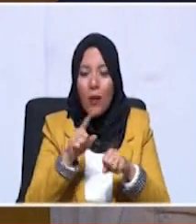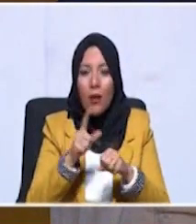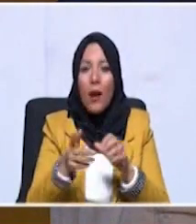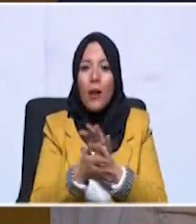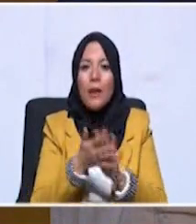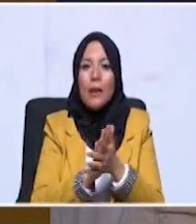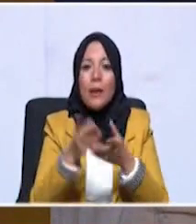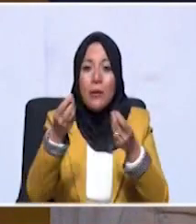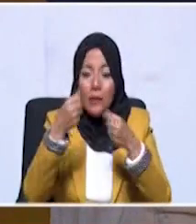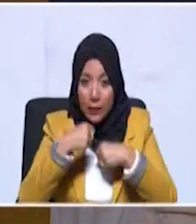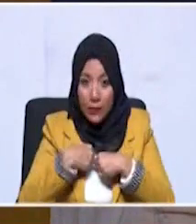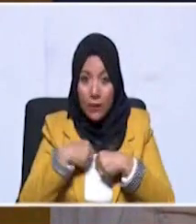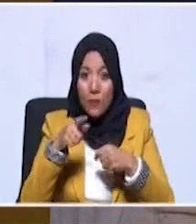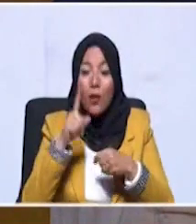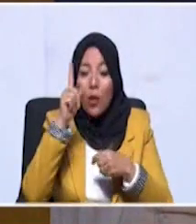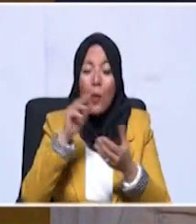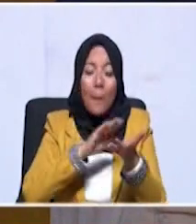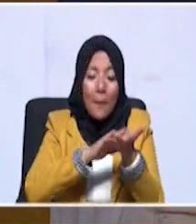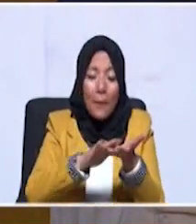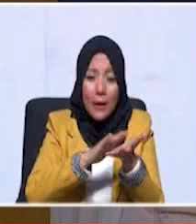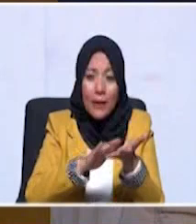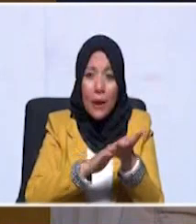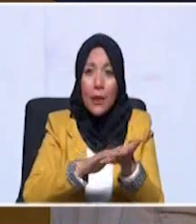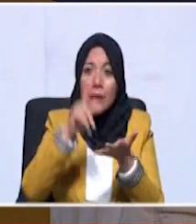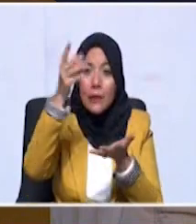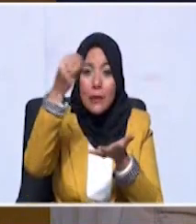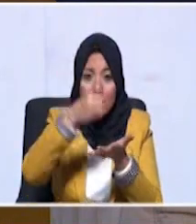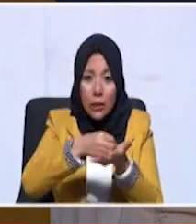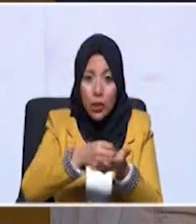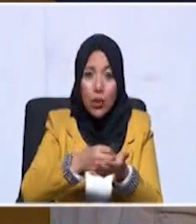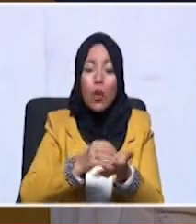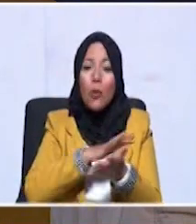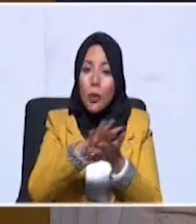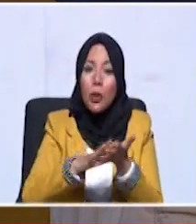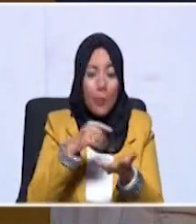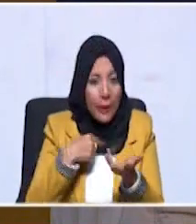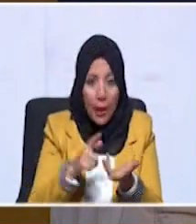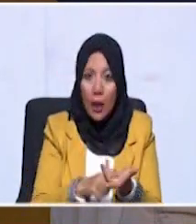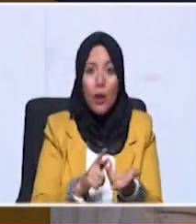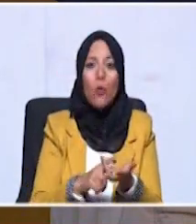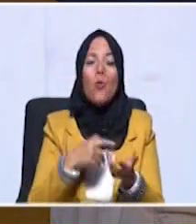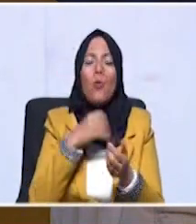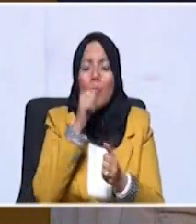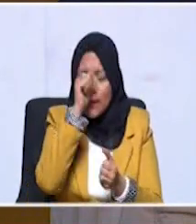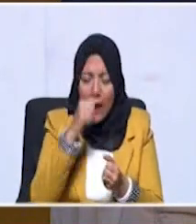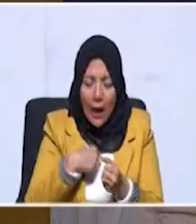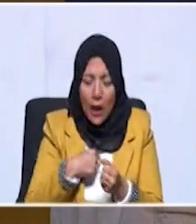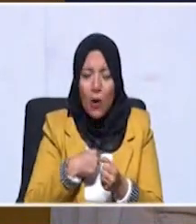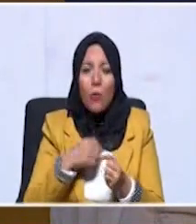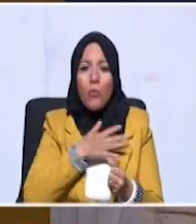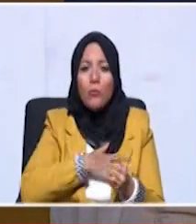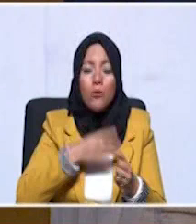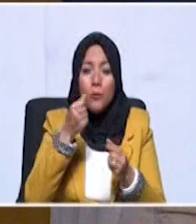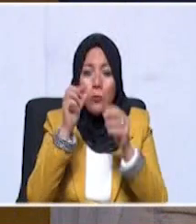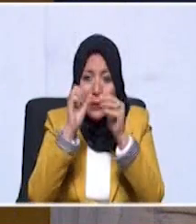في الرزق، فامحو اللهم بفضلك شقاوتي وضيقي واقتار